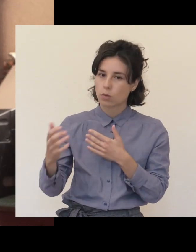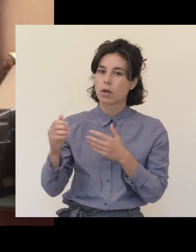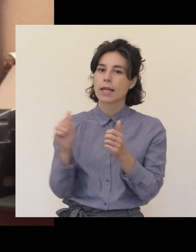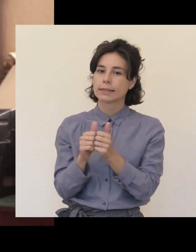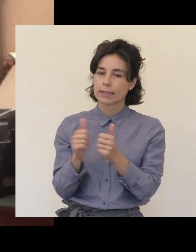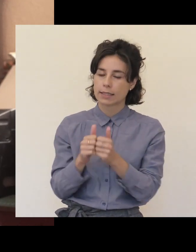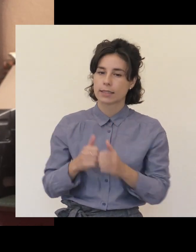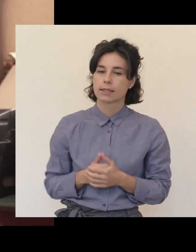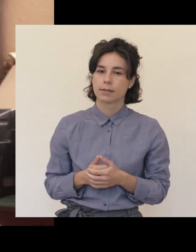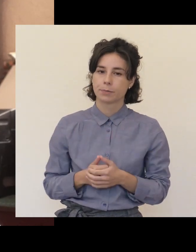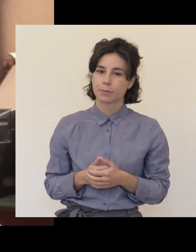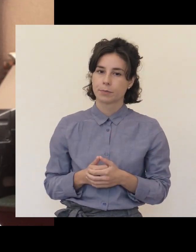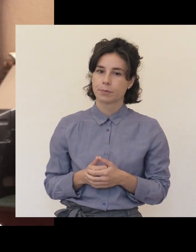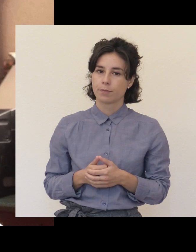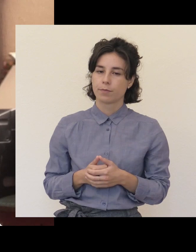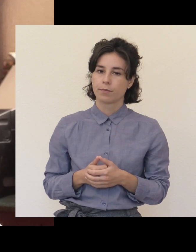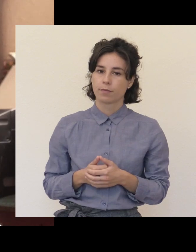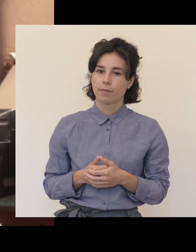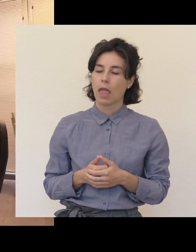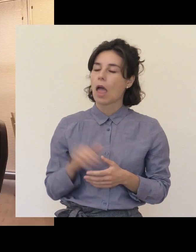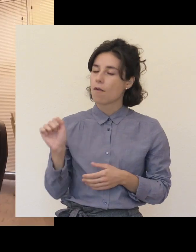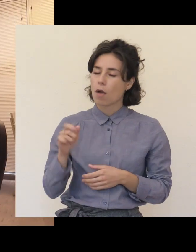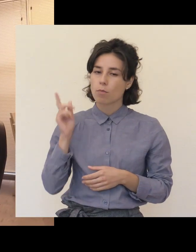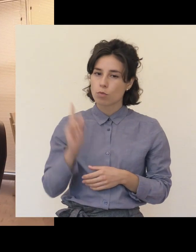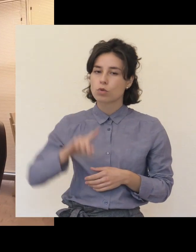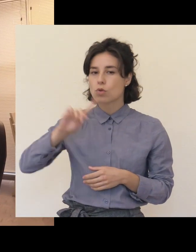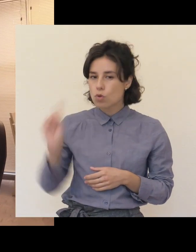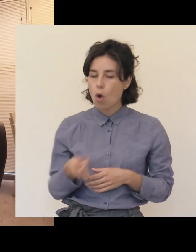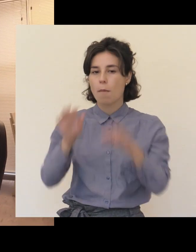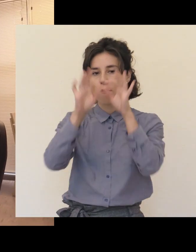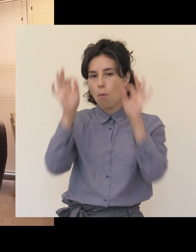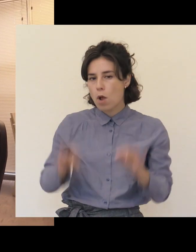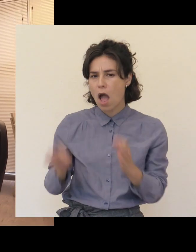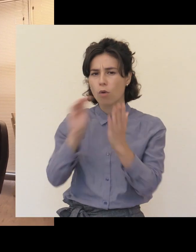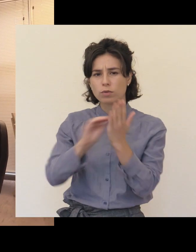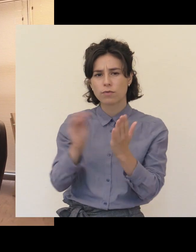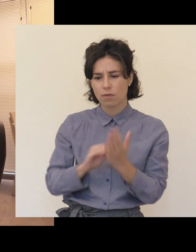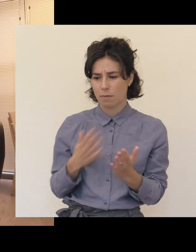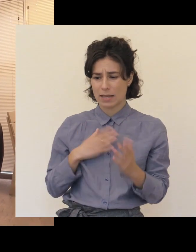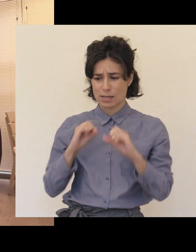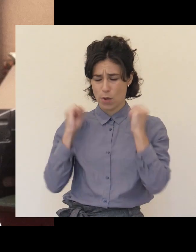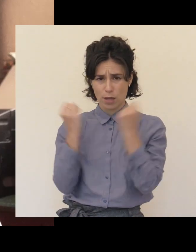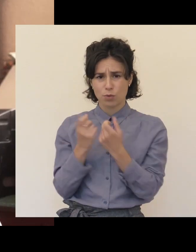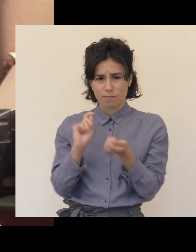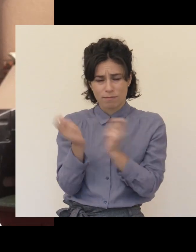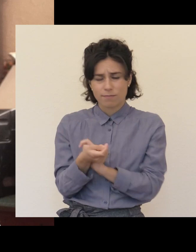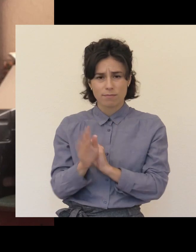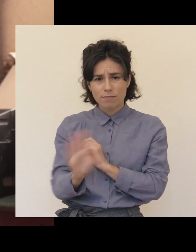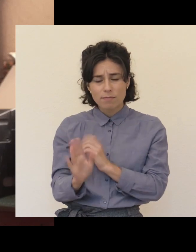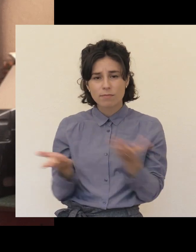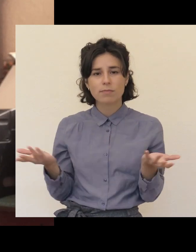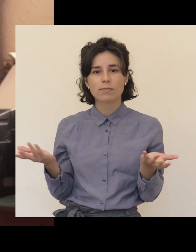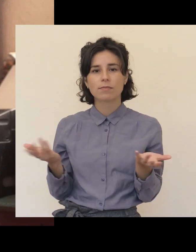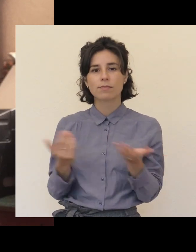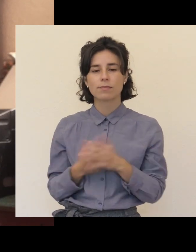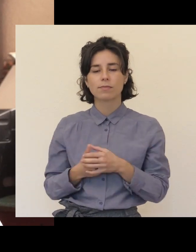Assistenz. Wieso muss ich das Formular schon wieder ausfüllen, obwohl sich an meiner Situation nichts geändert hat?